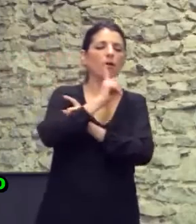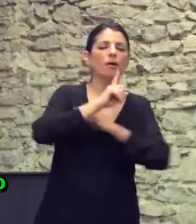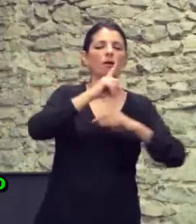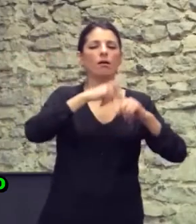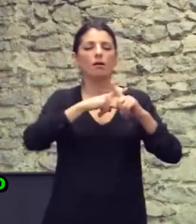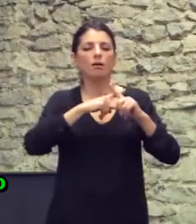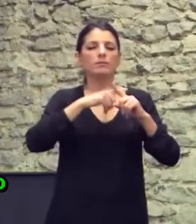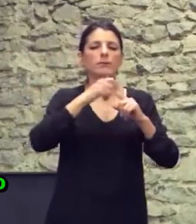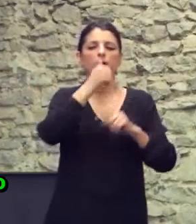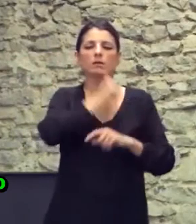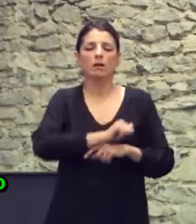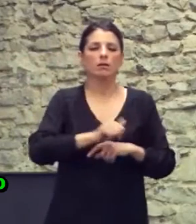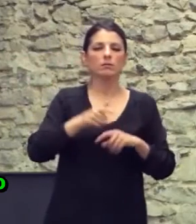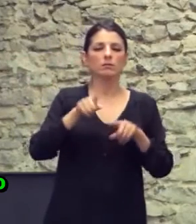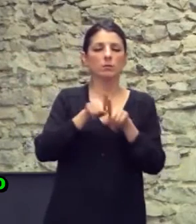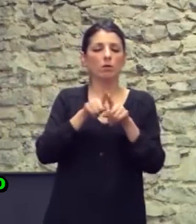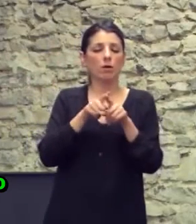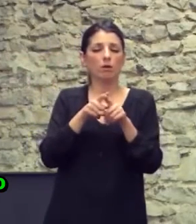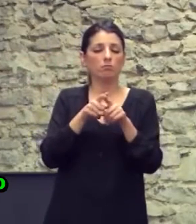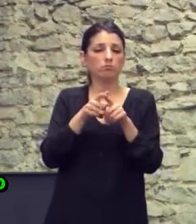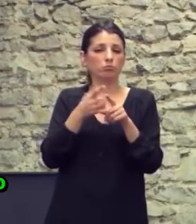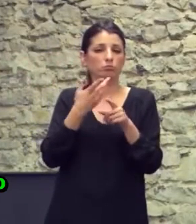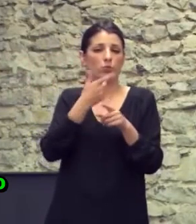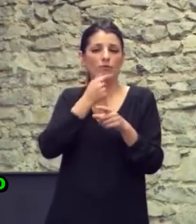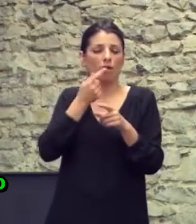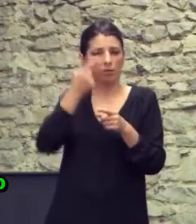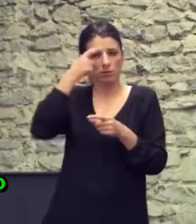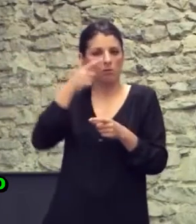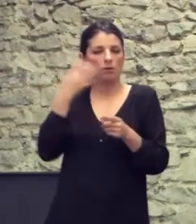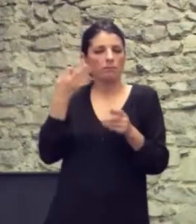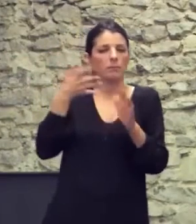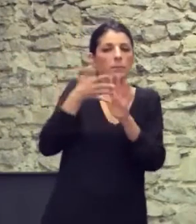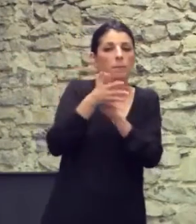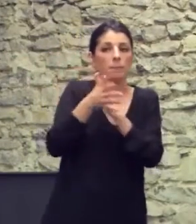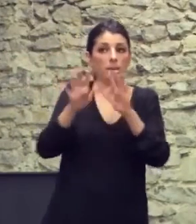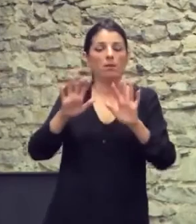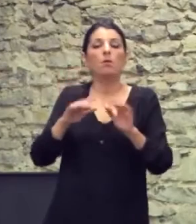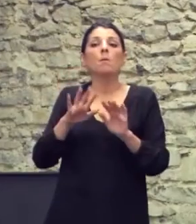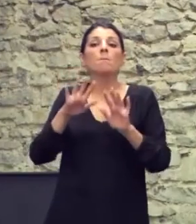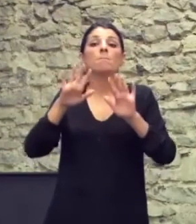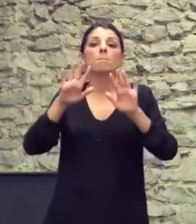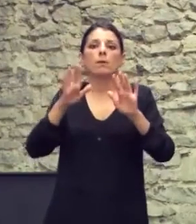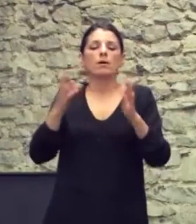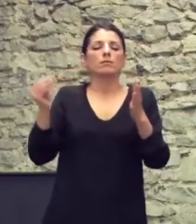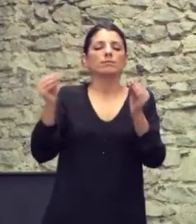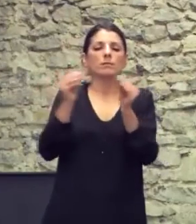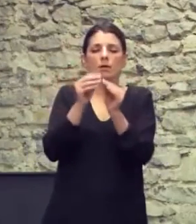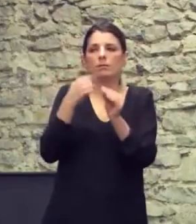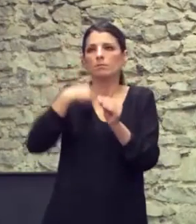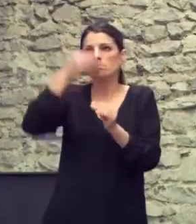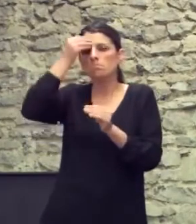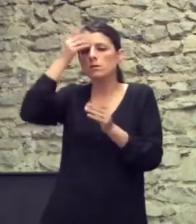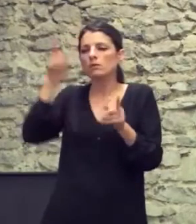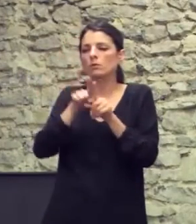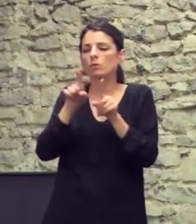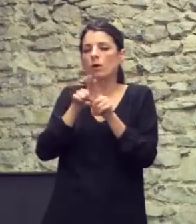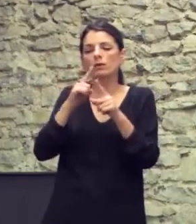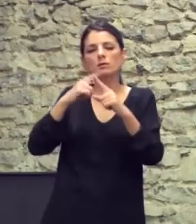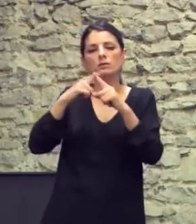horiek eskura jarri behar ditugula jendearen zako, eta erabili behar ditugula noski. Baina aldi berean, uste dut,